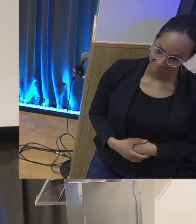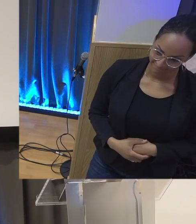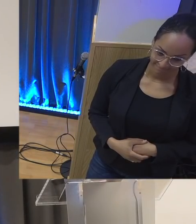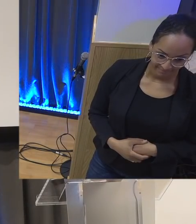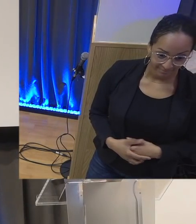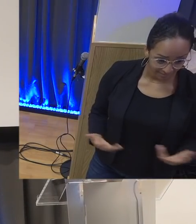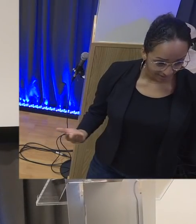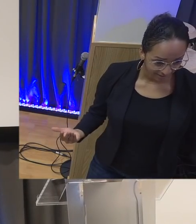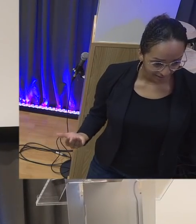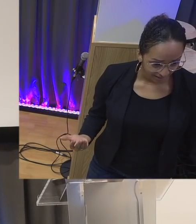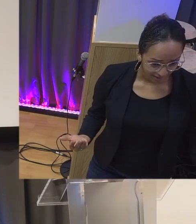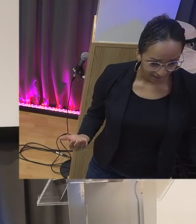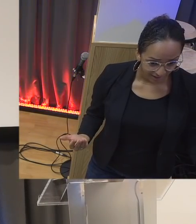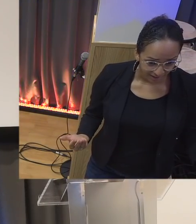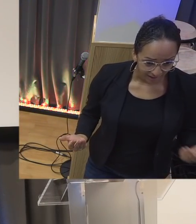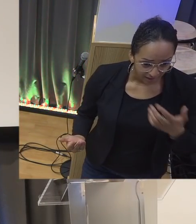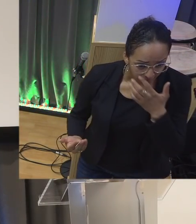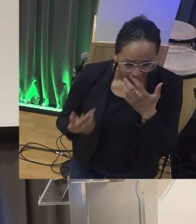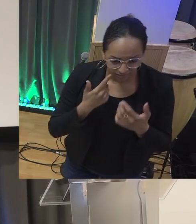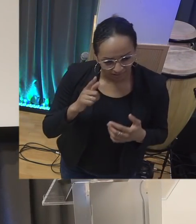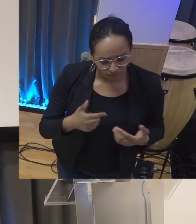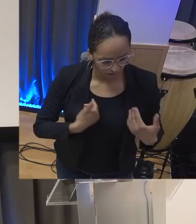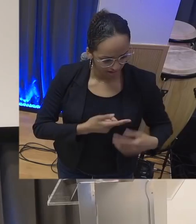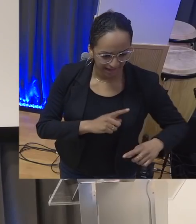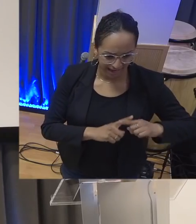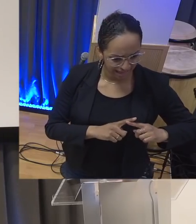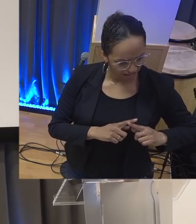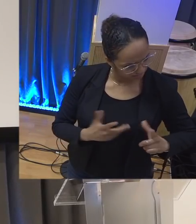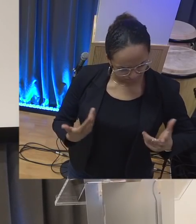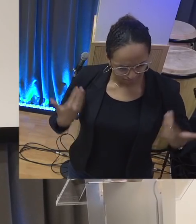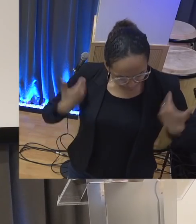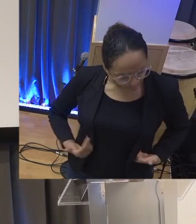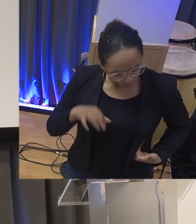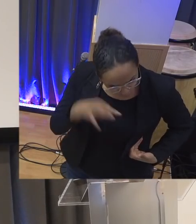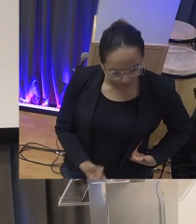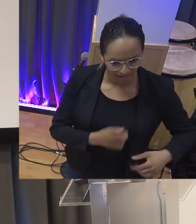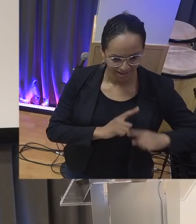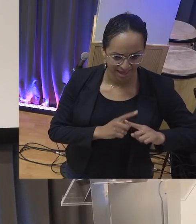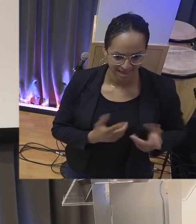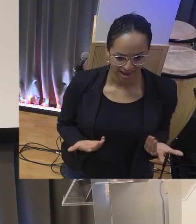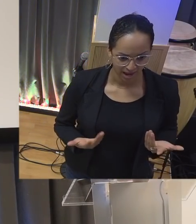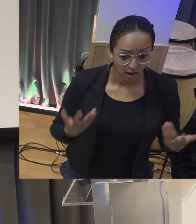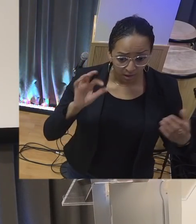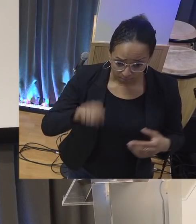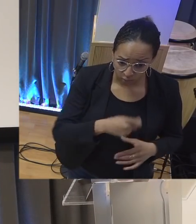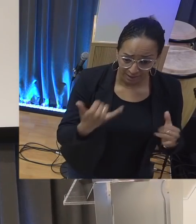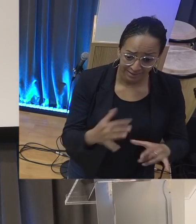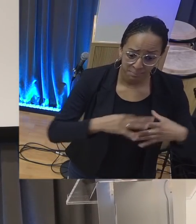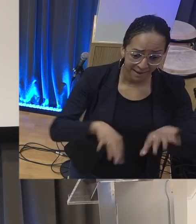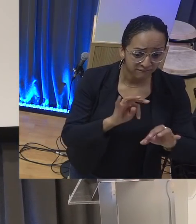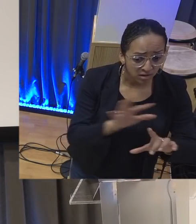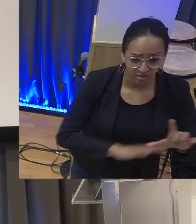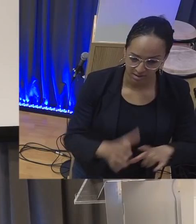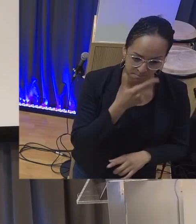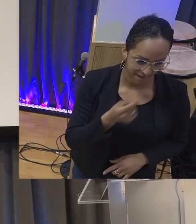Et on a besoin de cette radicalité de l'Évangile. Ce n'est pas toujours évident en France de prendre sa place. Surtout parfois